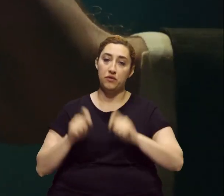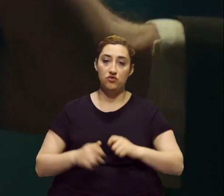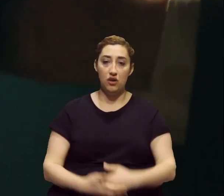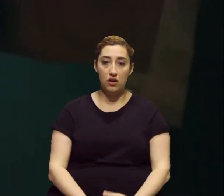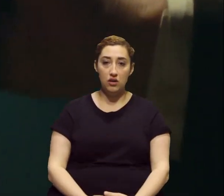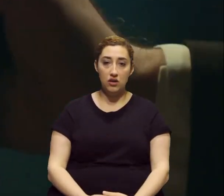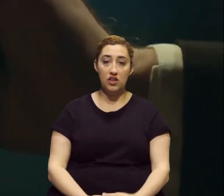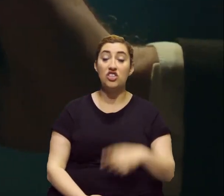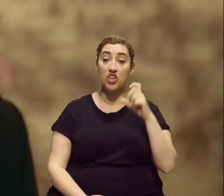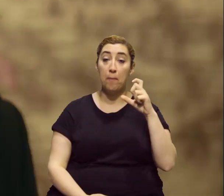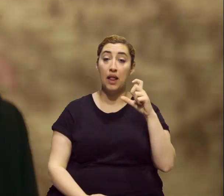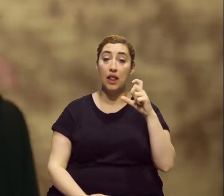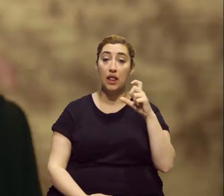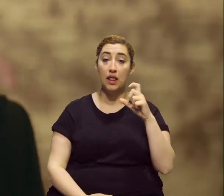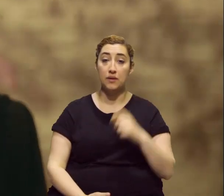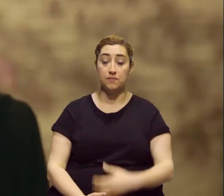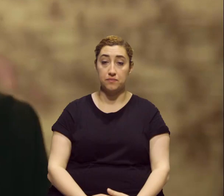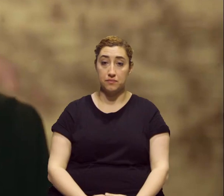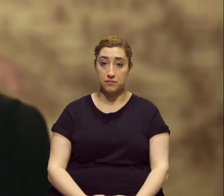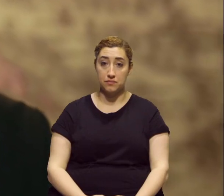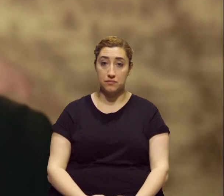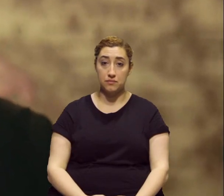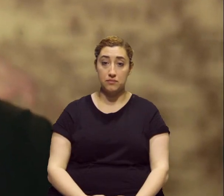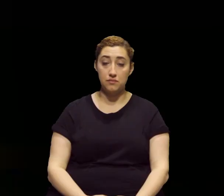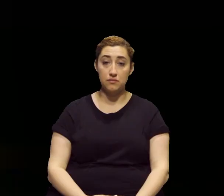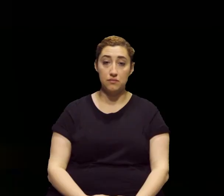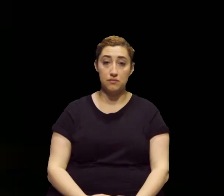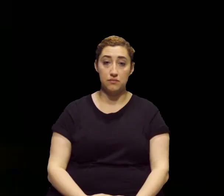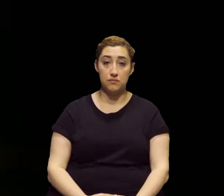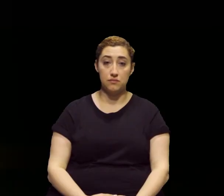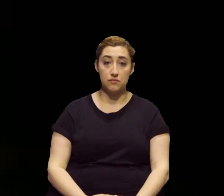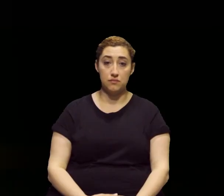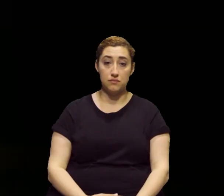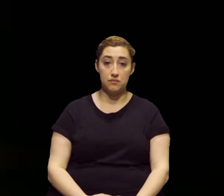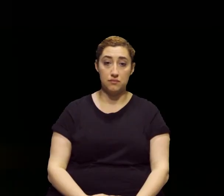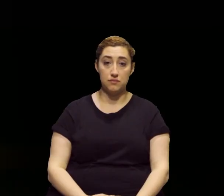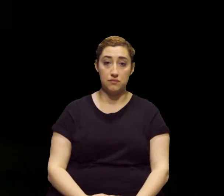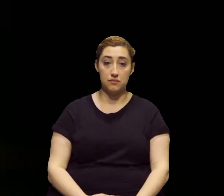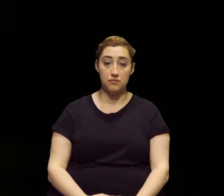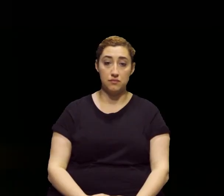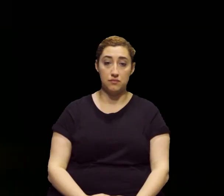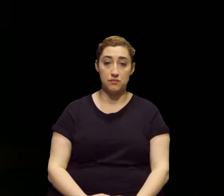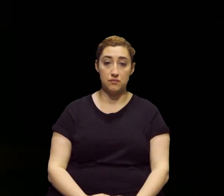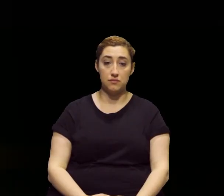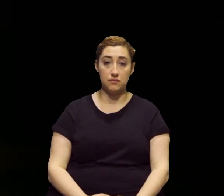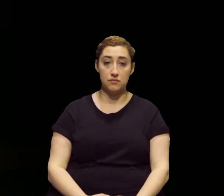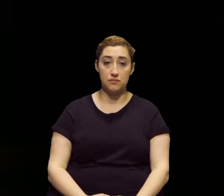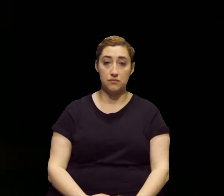olacak. Cemil. Asasını yere vurdu. Konuştuğu adam hep ayakta duruyor.